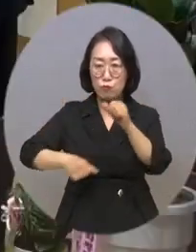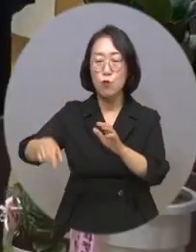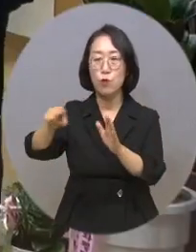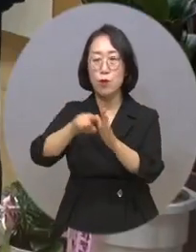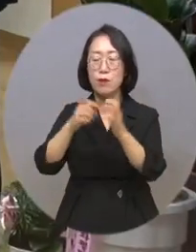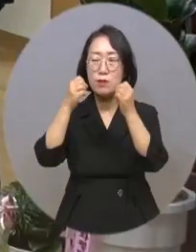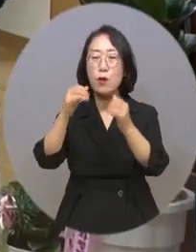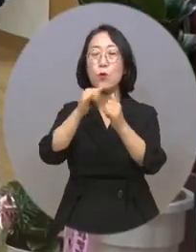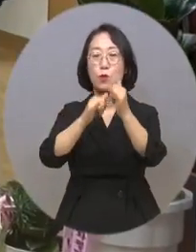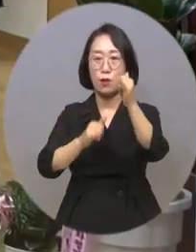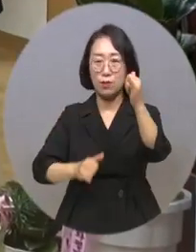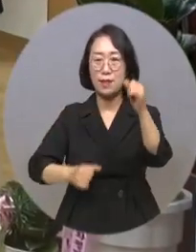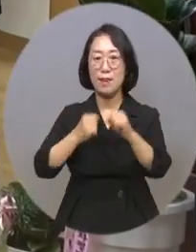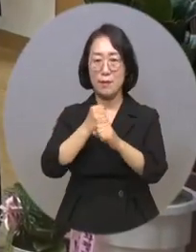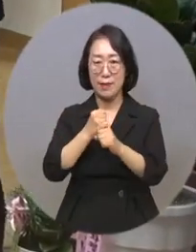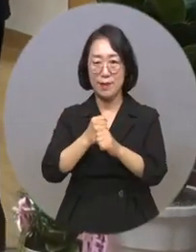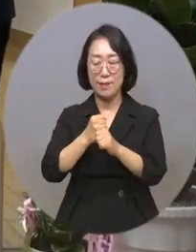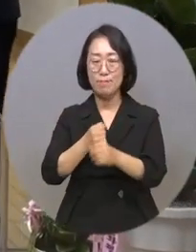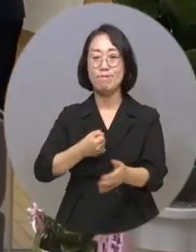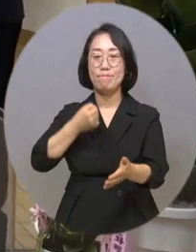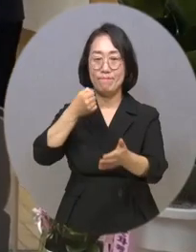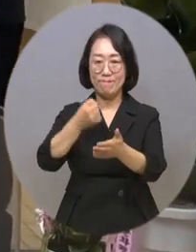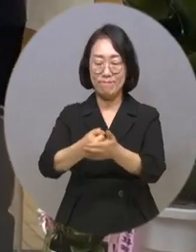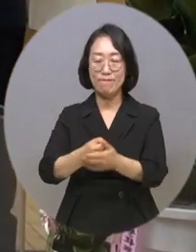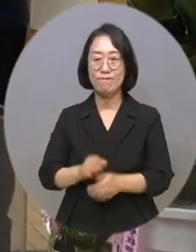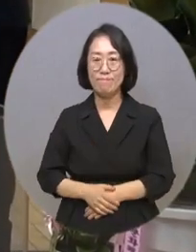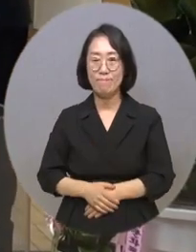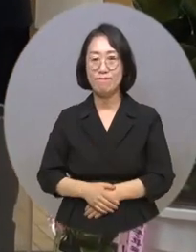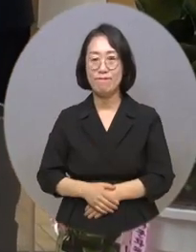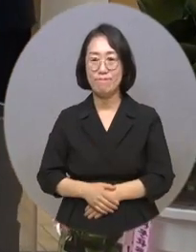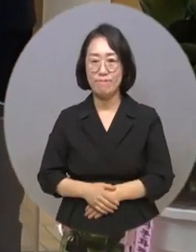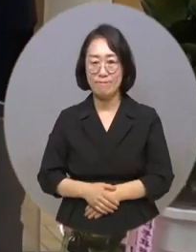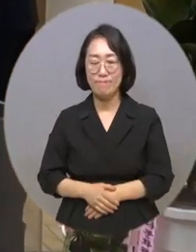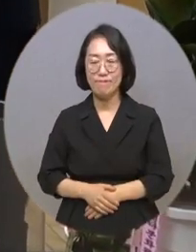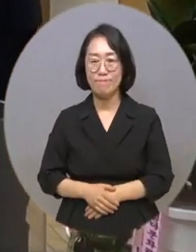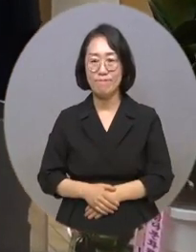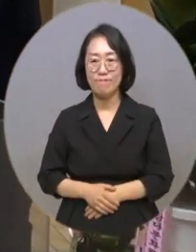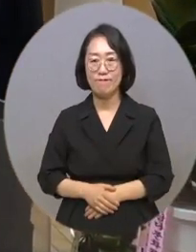역사를 함께 만들 것을 다짐했습니다. 복지TV 뉴스 노혜림입니다.